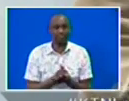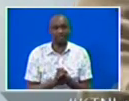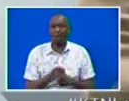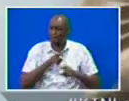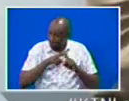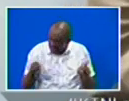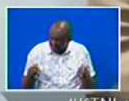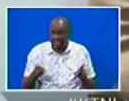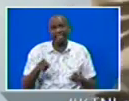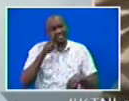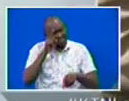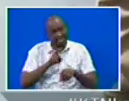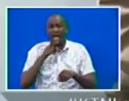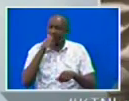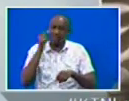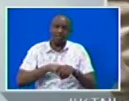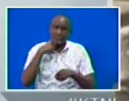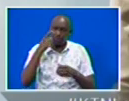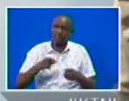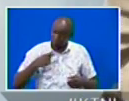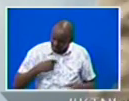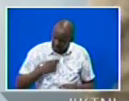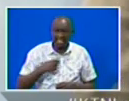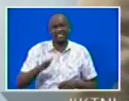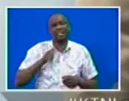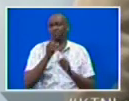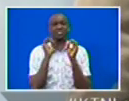Lakini there's a time when you say let me not be selfish.